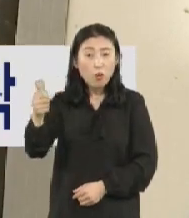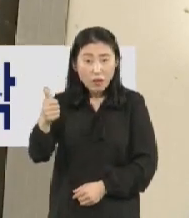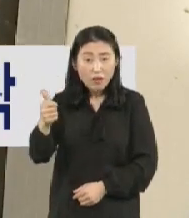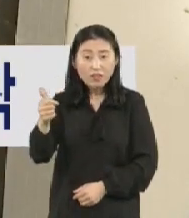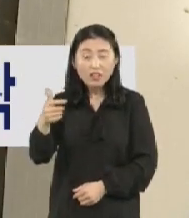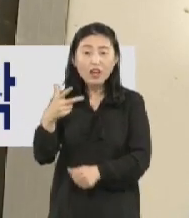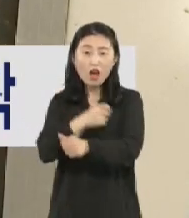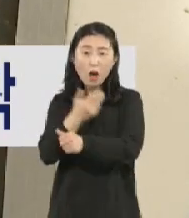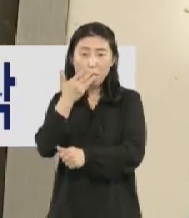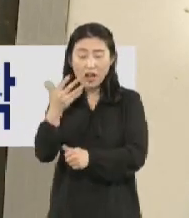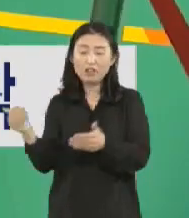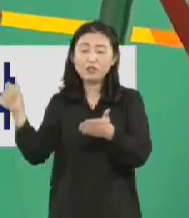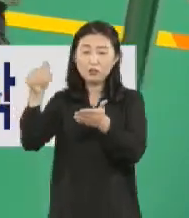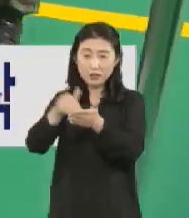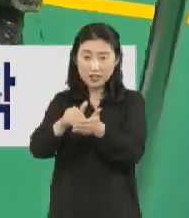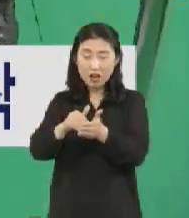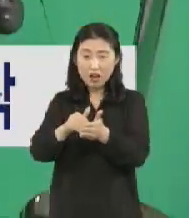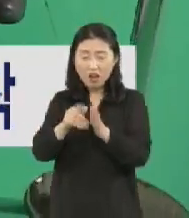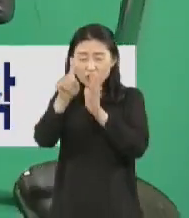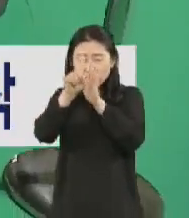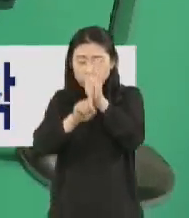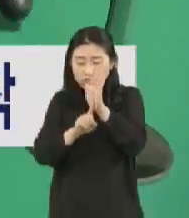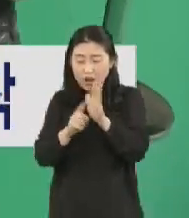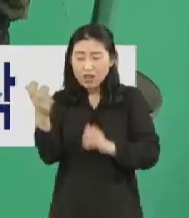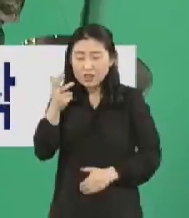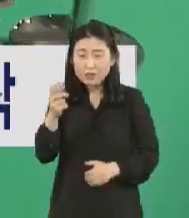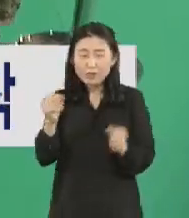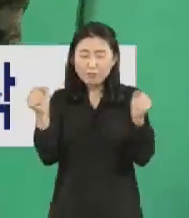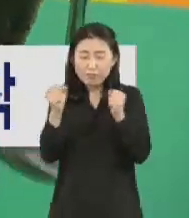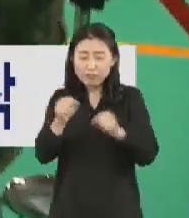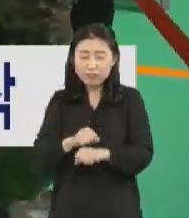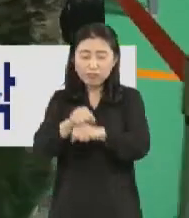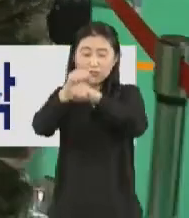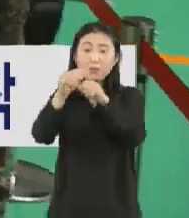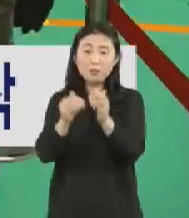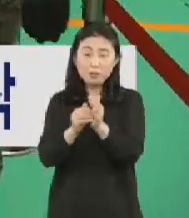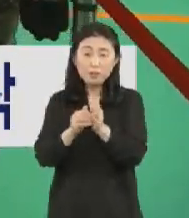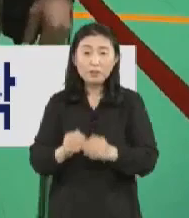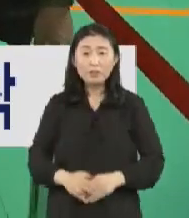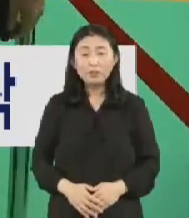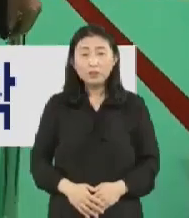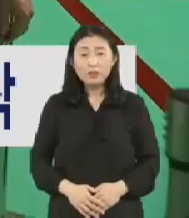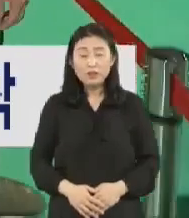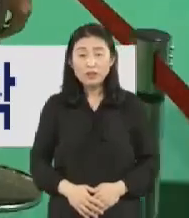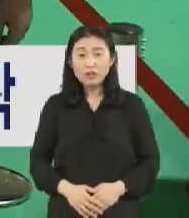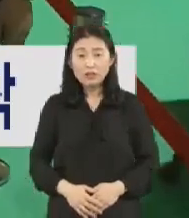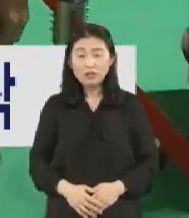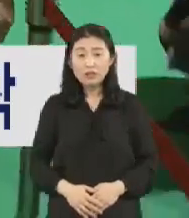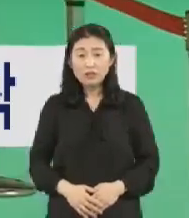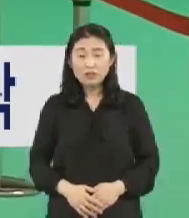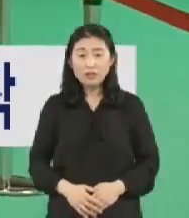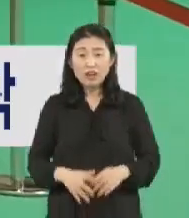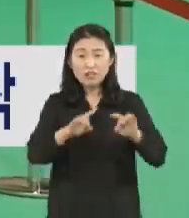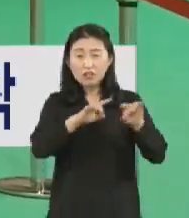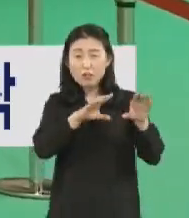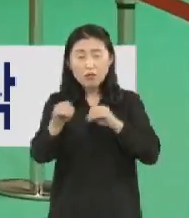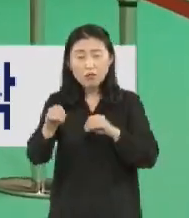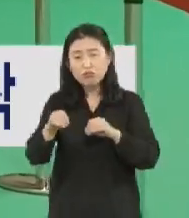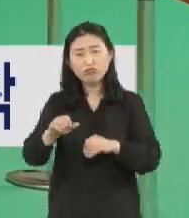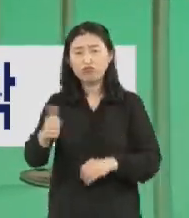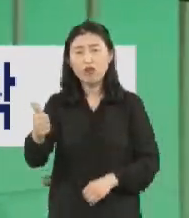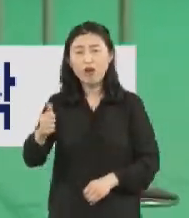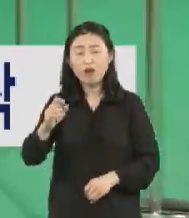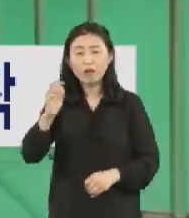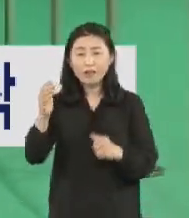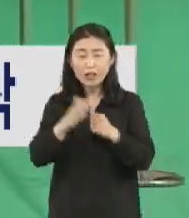7,550명분이 무사히 도착해 영하 70도 이하 초저온 냉동고로 옮겨졌습니다. 화이자 백신은 정전 등을 대비해